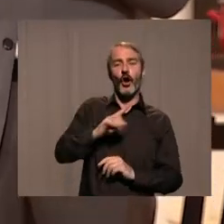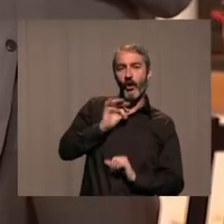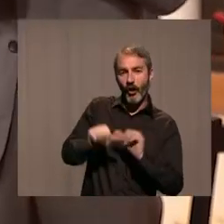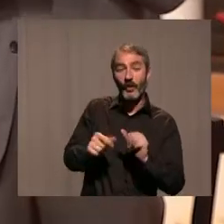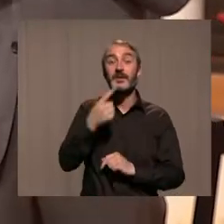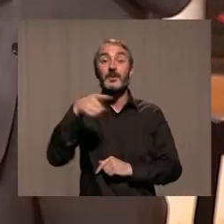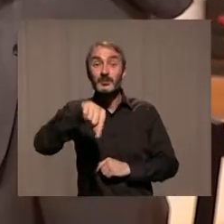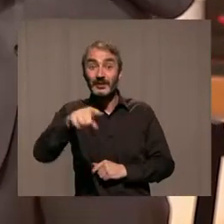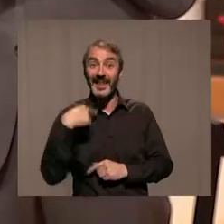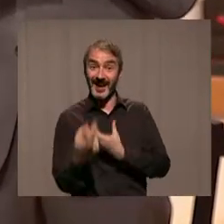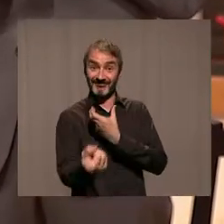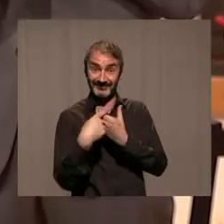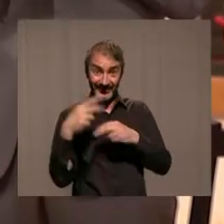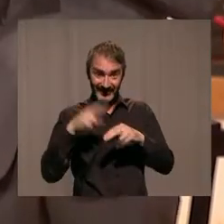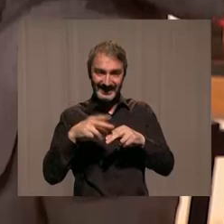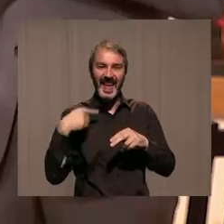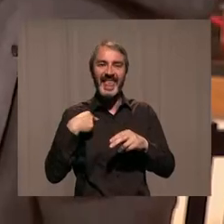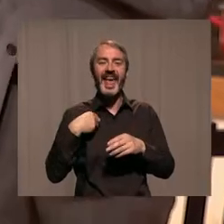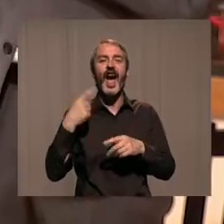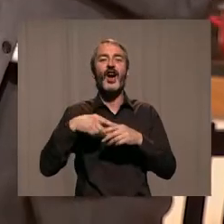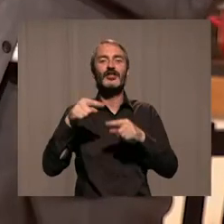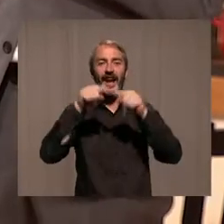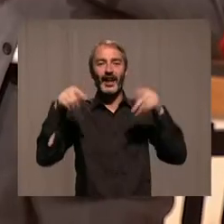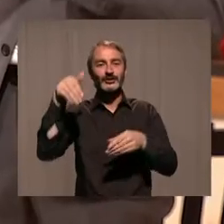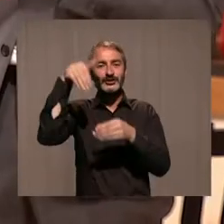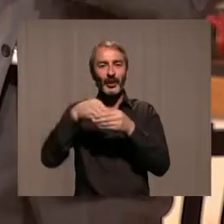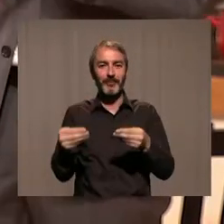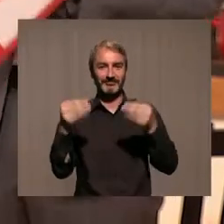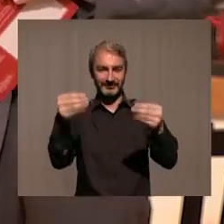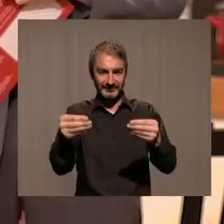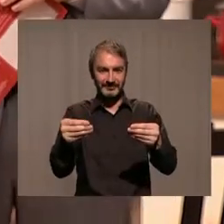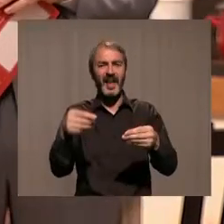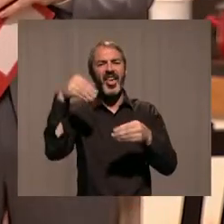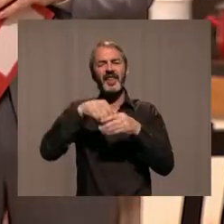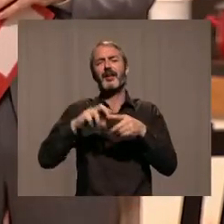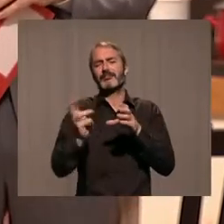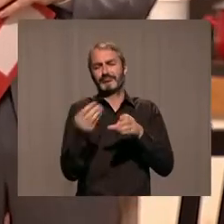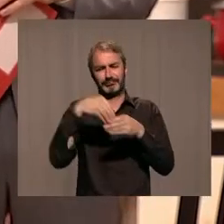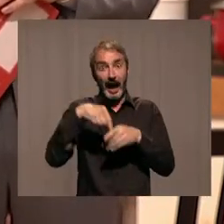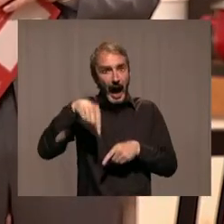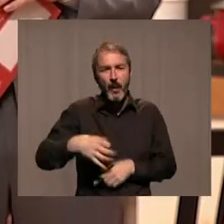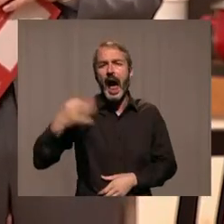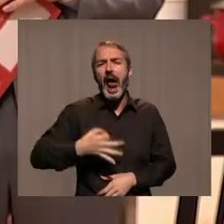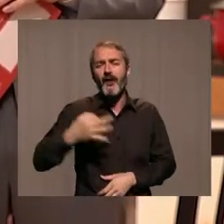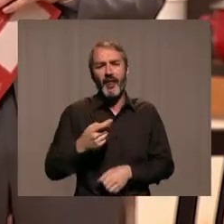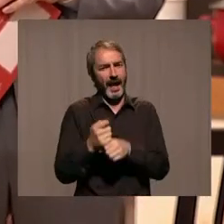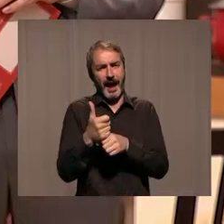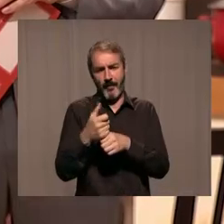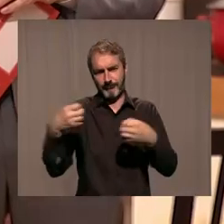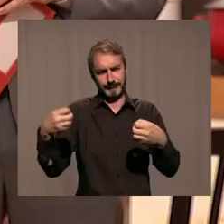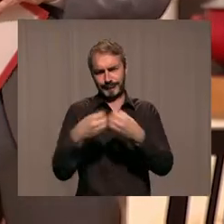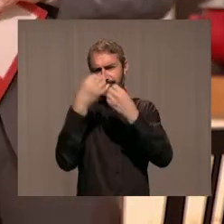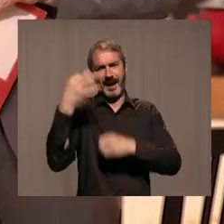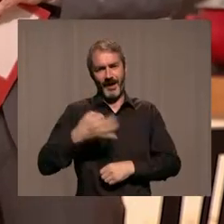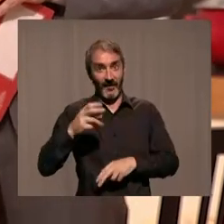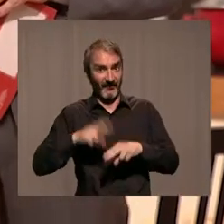a la festa us hem enviat un kit on hi ha unes quantes coses. Nosaltres hem començat per la copa de cava perquè avui és obligatori brindar. Em diràs tu, si no brindes